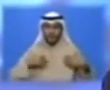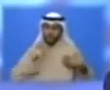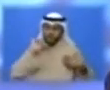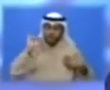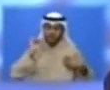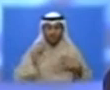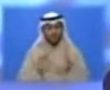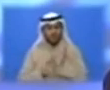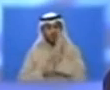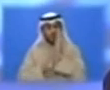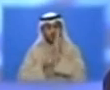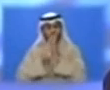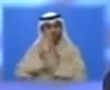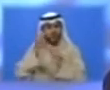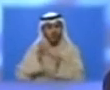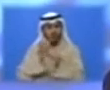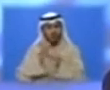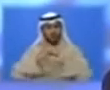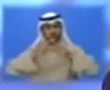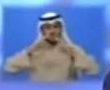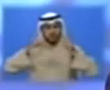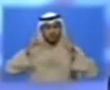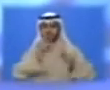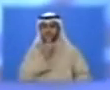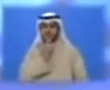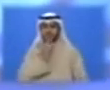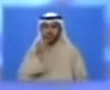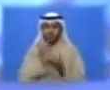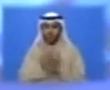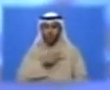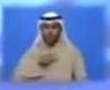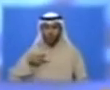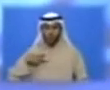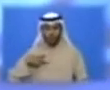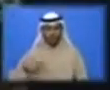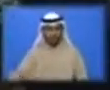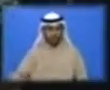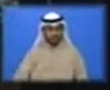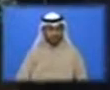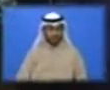كبيرة ومتواصلة على مر السنوات في ظل قيادتها الحكيمة.